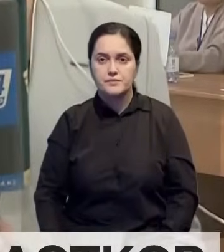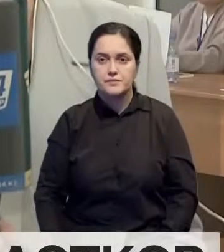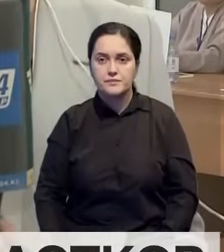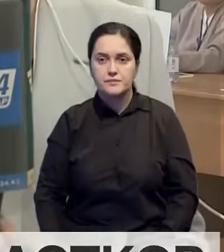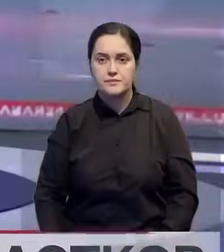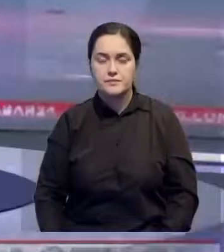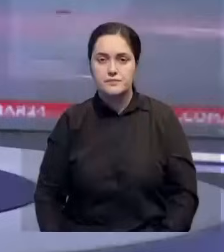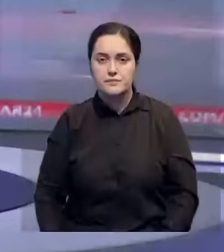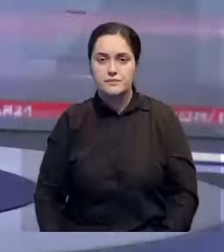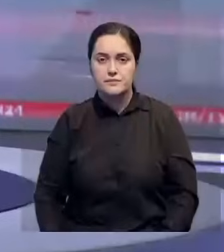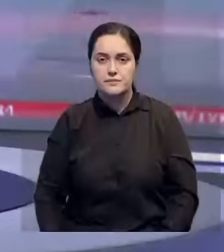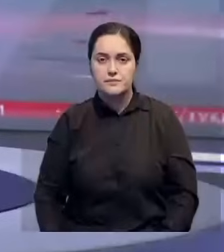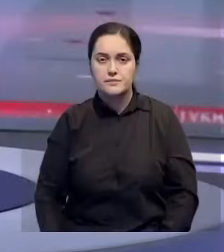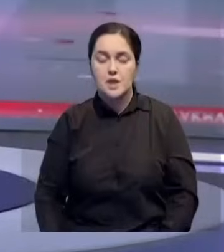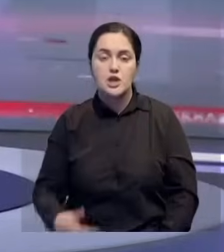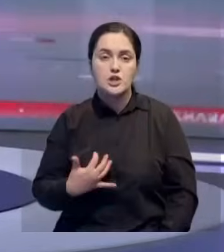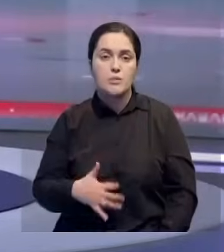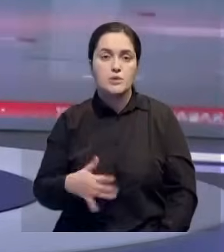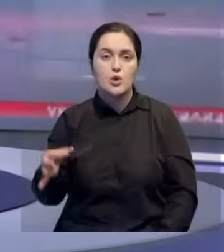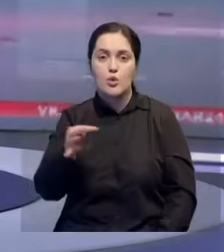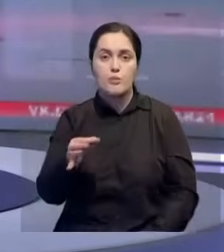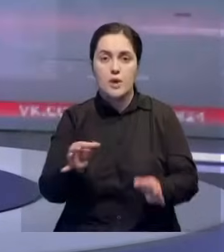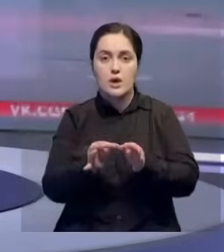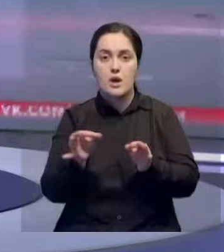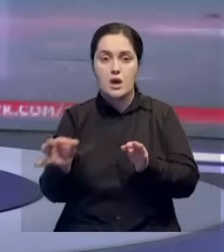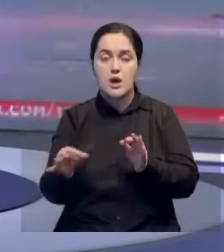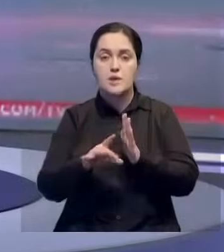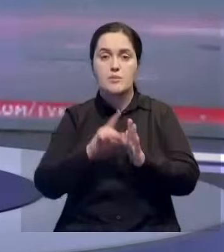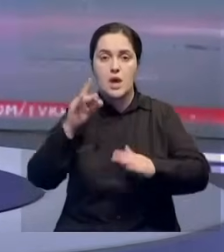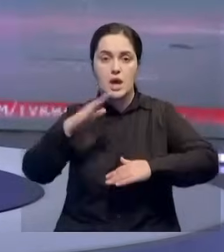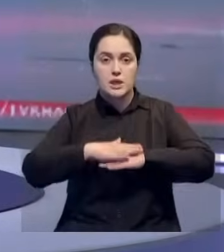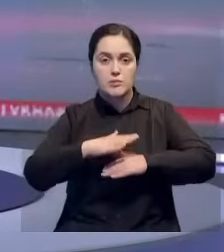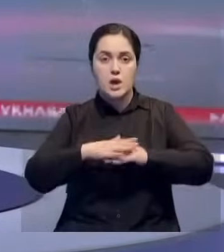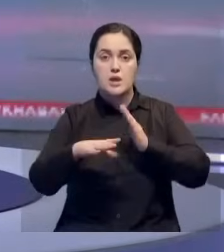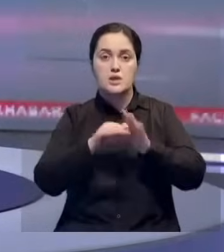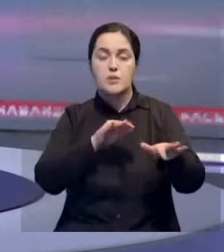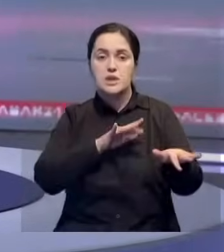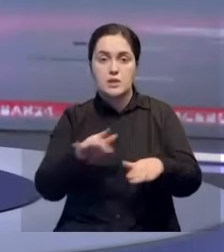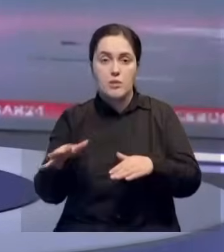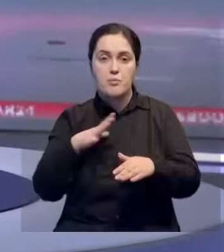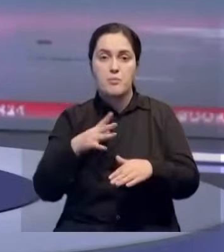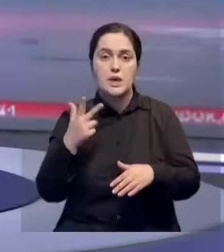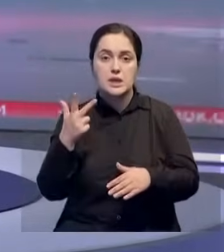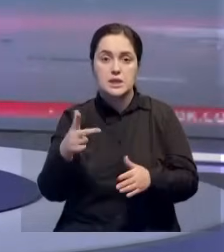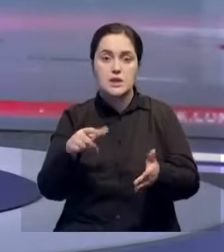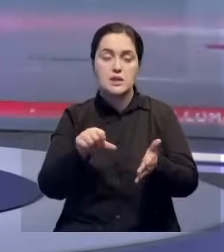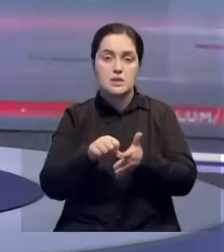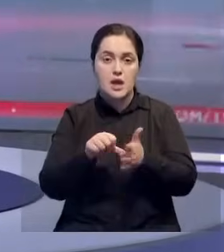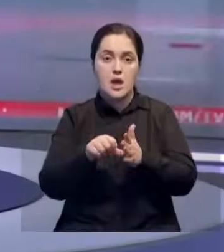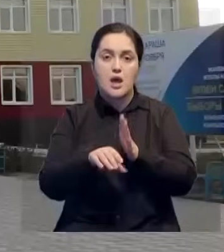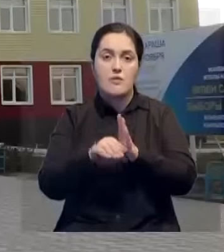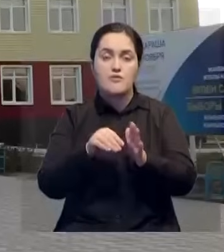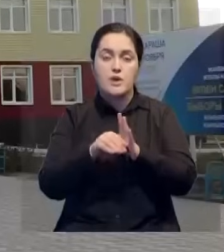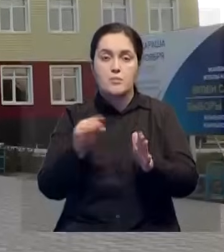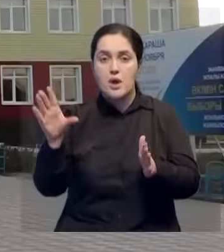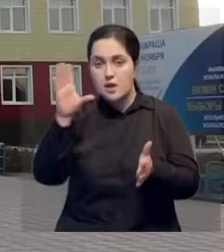продолжим. В Жалынском районе Жамбылской области сегодня тоже избирали акима. В ходе избирательной кампании в регионе были выдвинуты